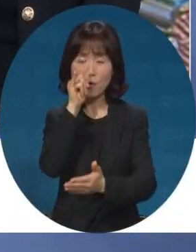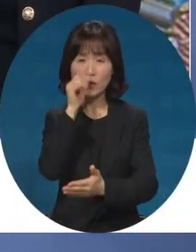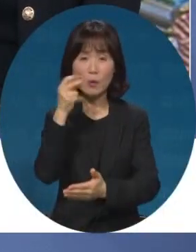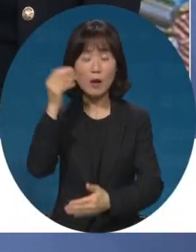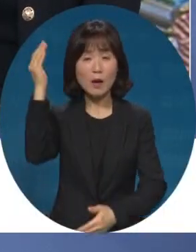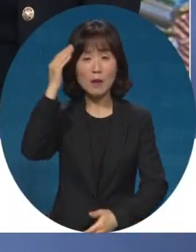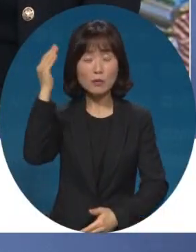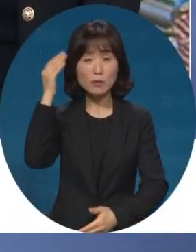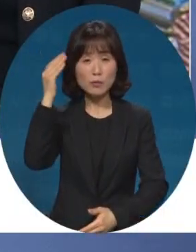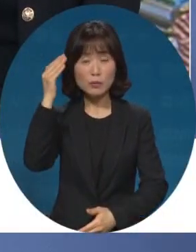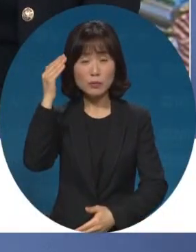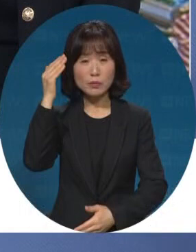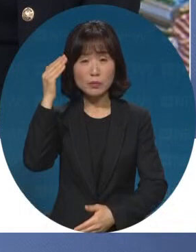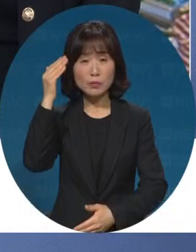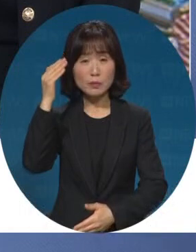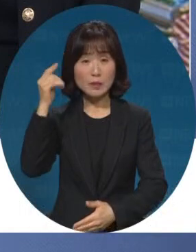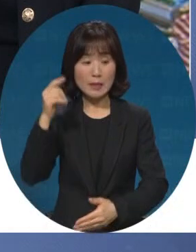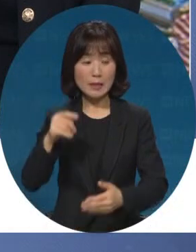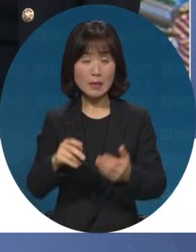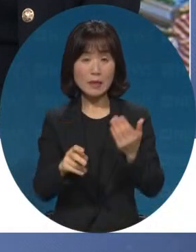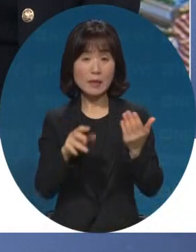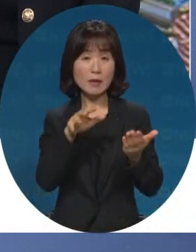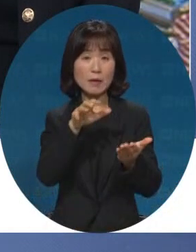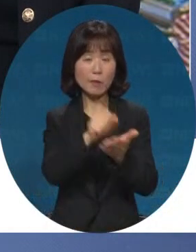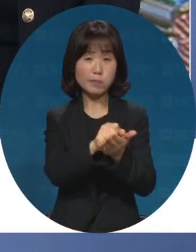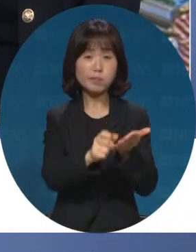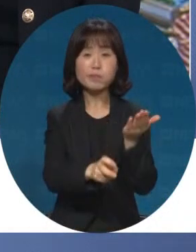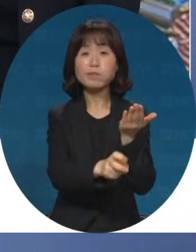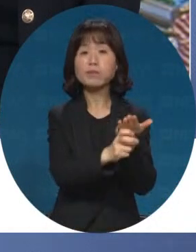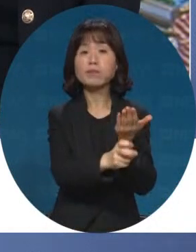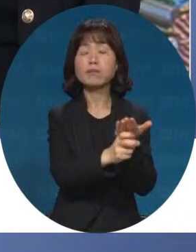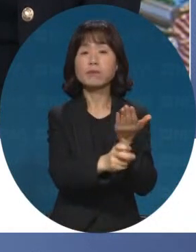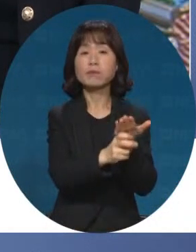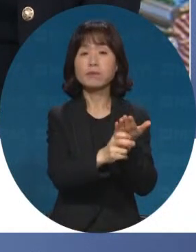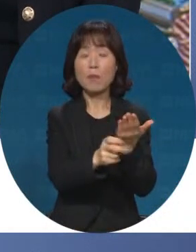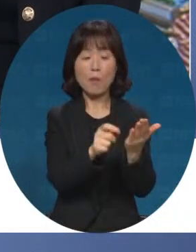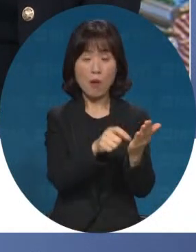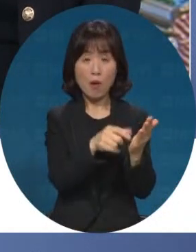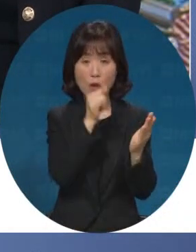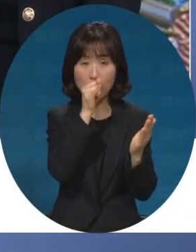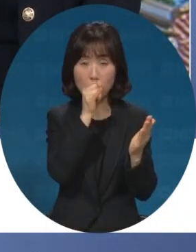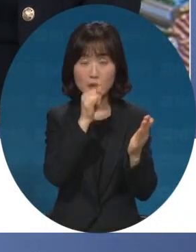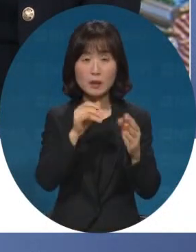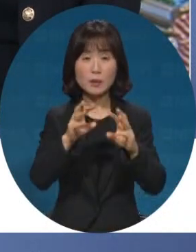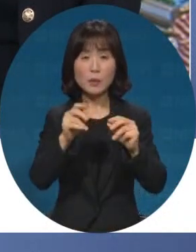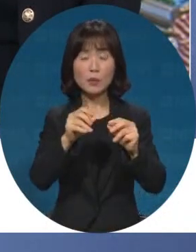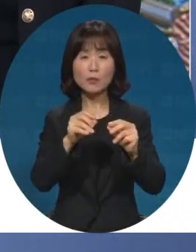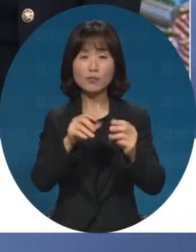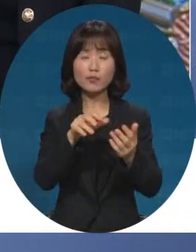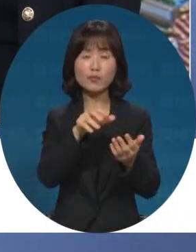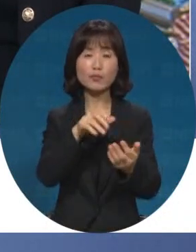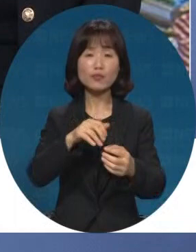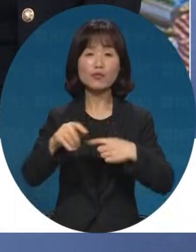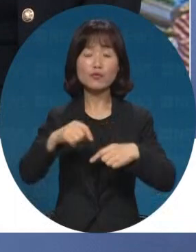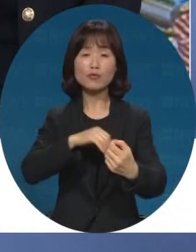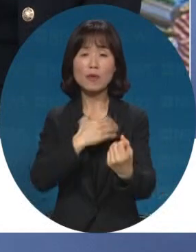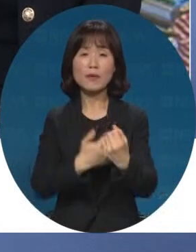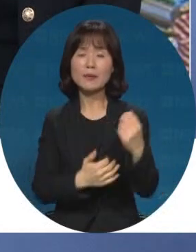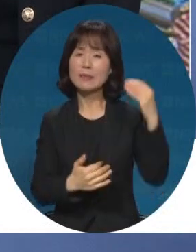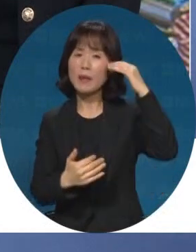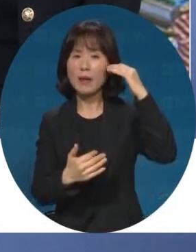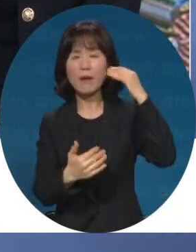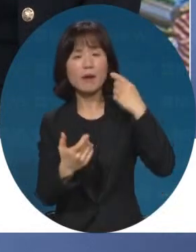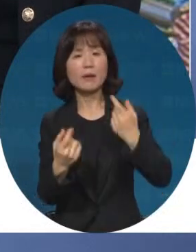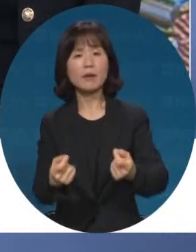한국에 의해 불법 증거되는 기술이 또다시 포함되었다는 것에서 영토 주권 치매로 볼 수 있습니다 특히